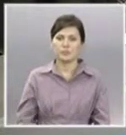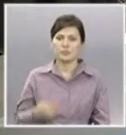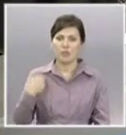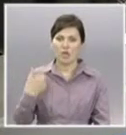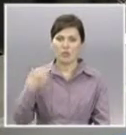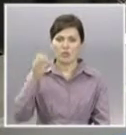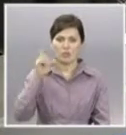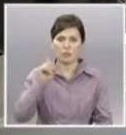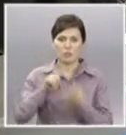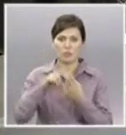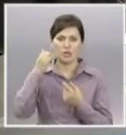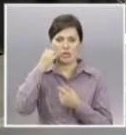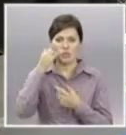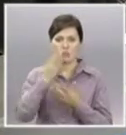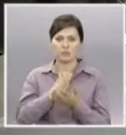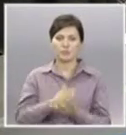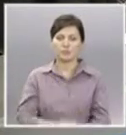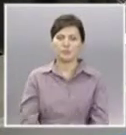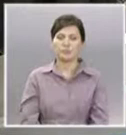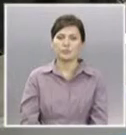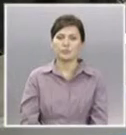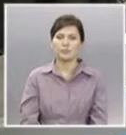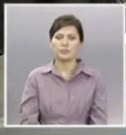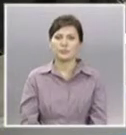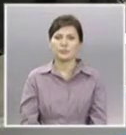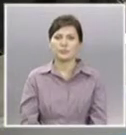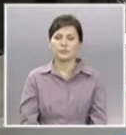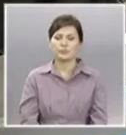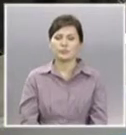Саламатсыз ба? Сіз байланыстасыз, тыңдап тұрмыз.